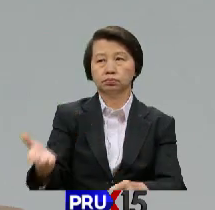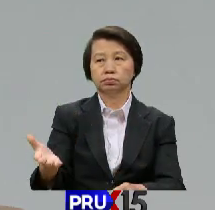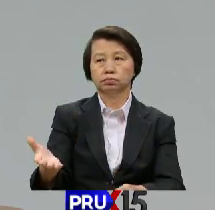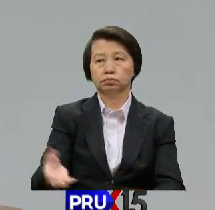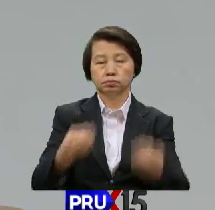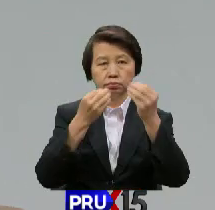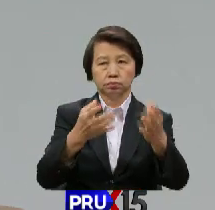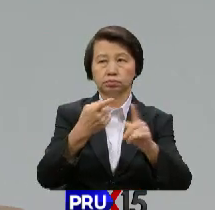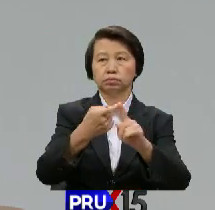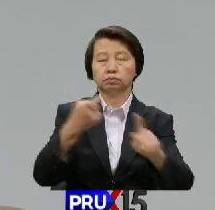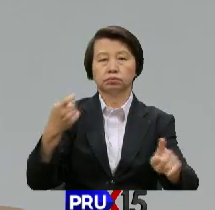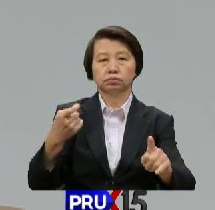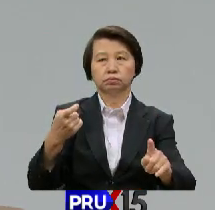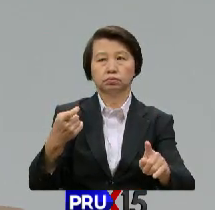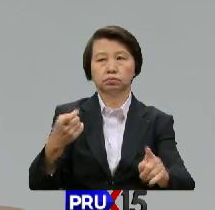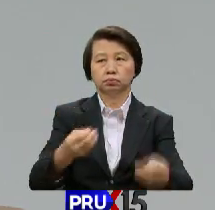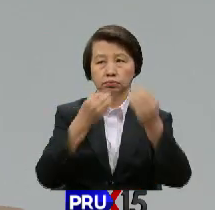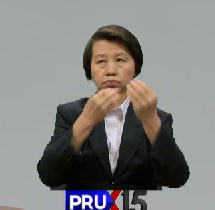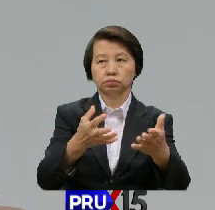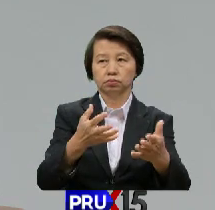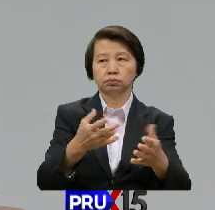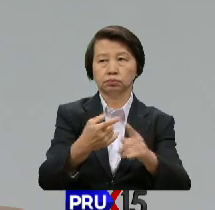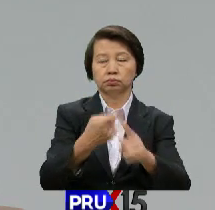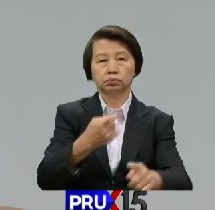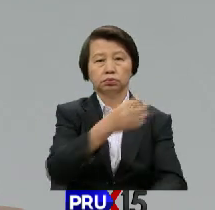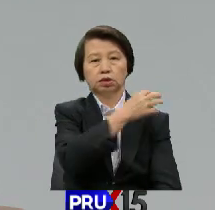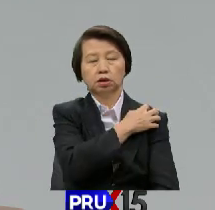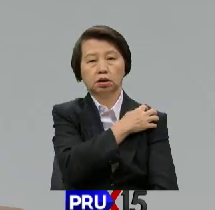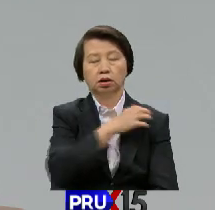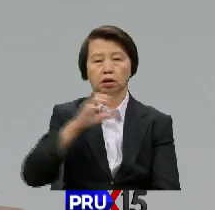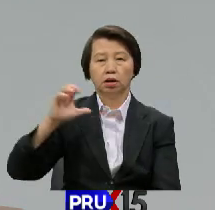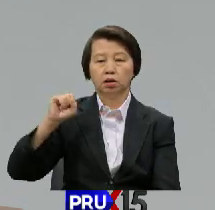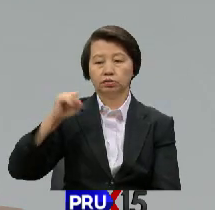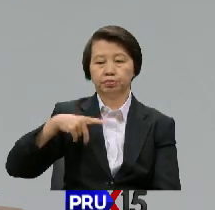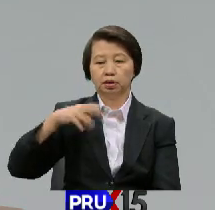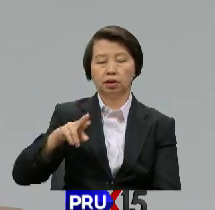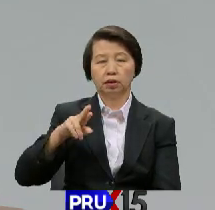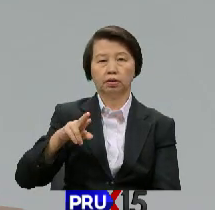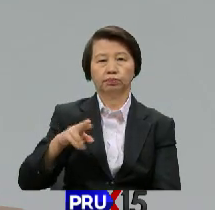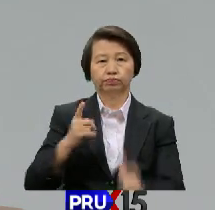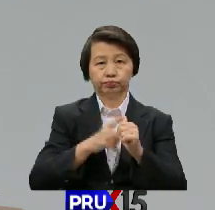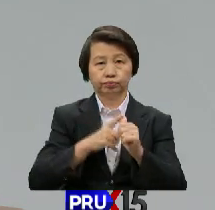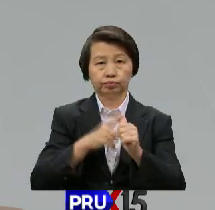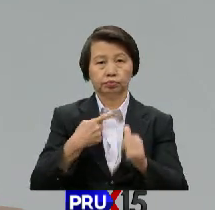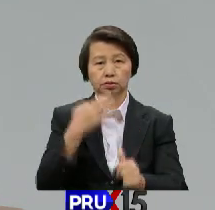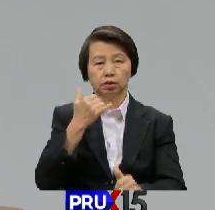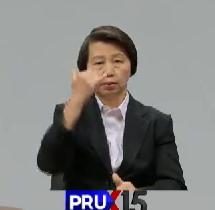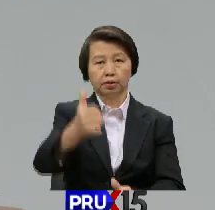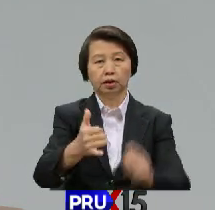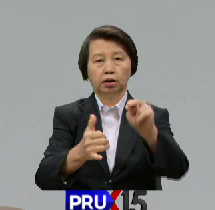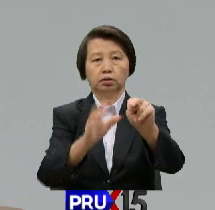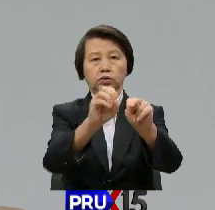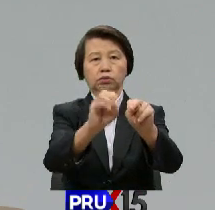maklum balas daripada pengumuman resmi daripada pegawai pengurus terlebih dahulu kita akan ke